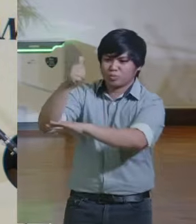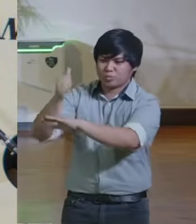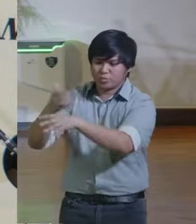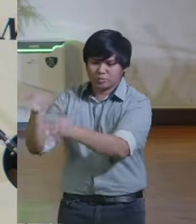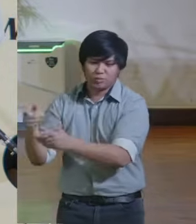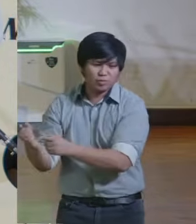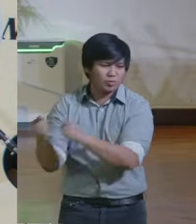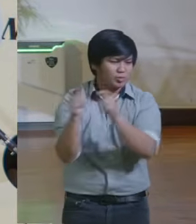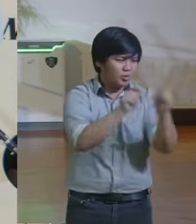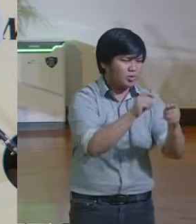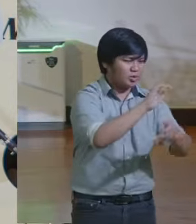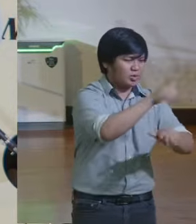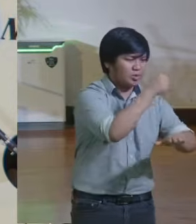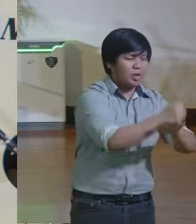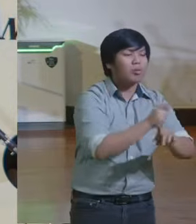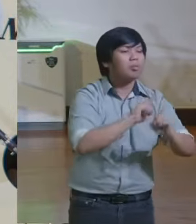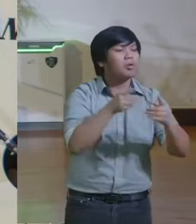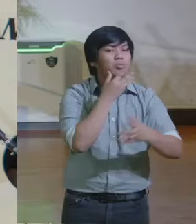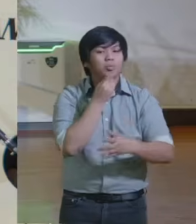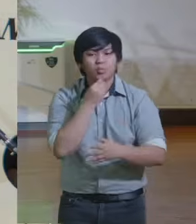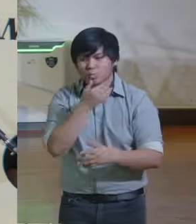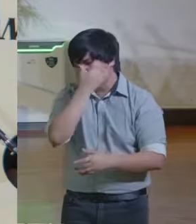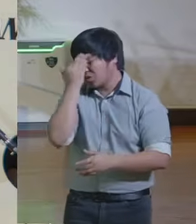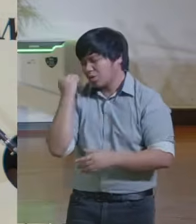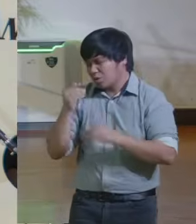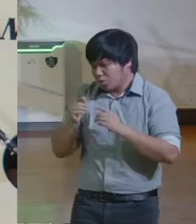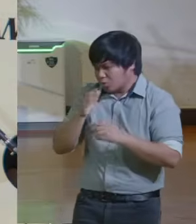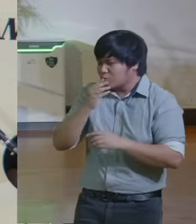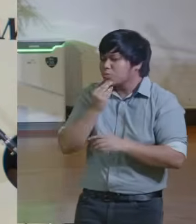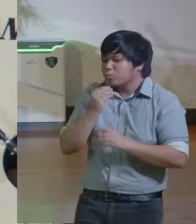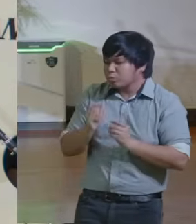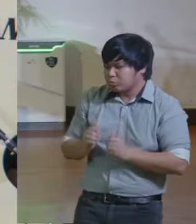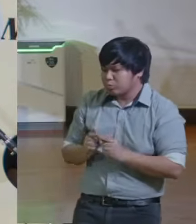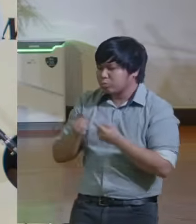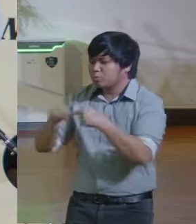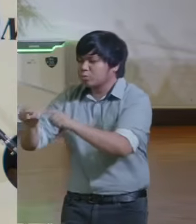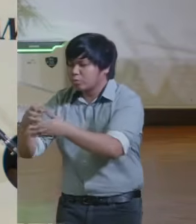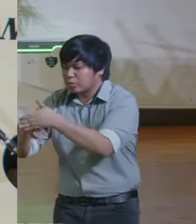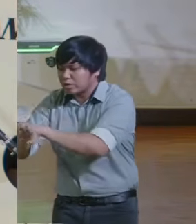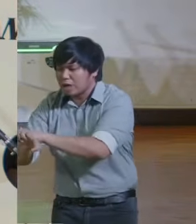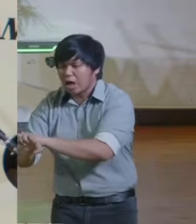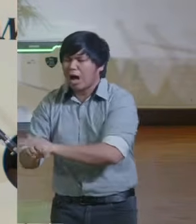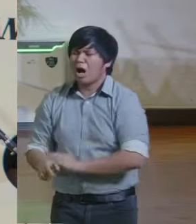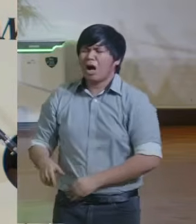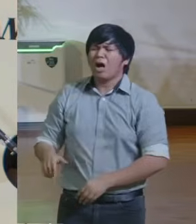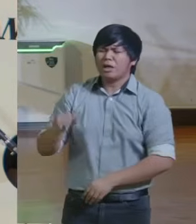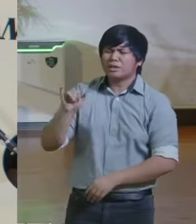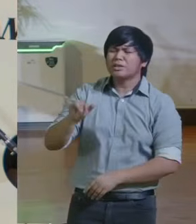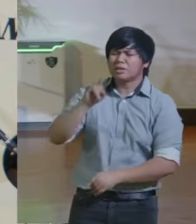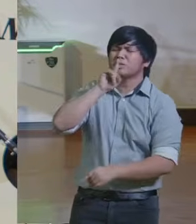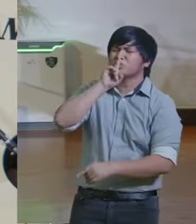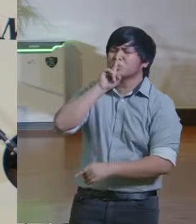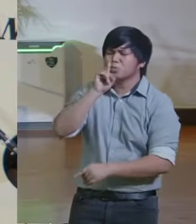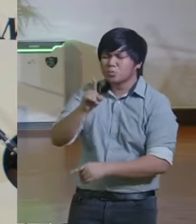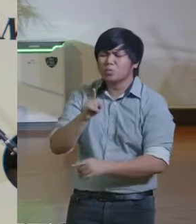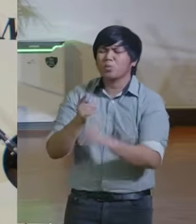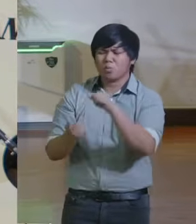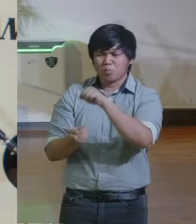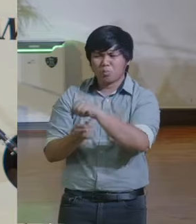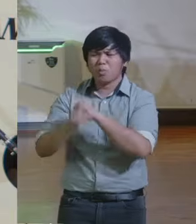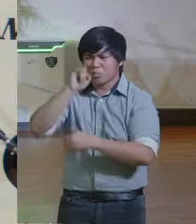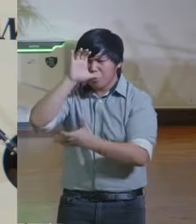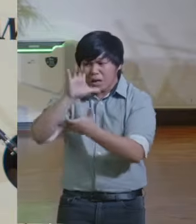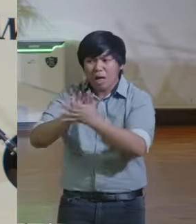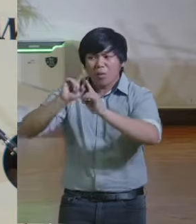siya ng mga Judaizer, babalik ta rin yung kanyang itinuro. Okay naman niyang maniwala kay Kristo